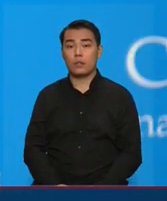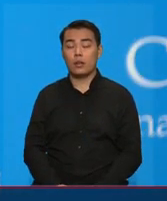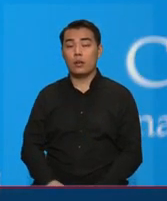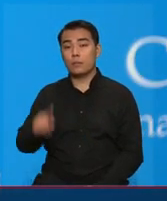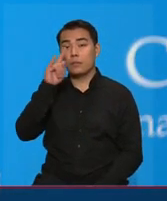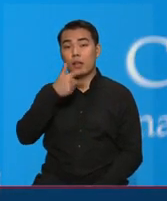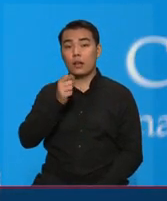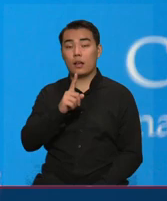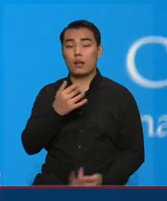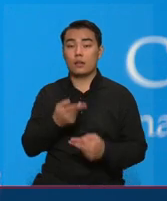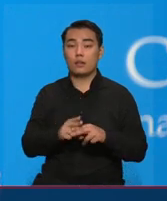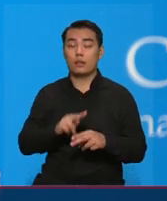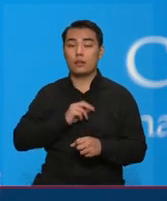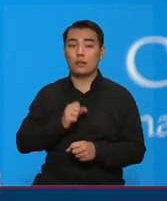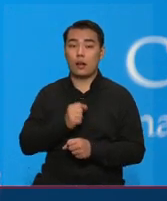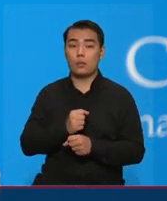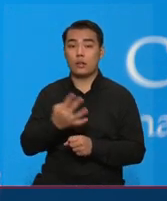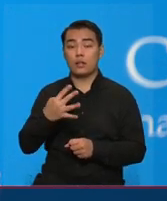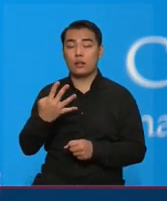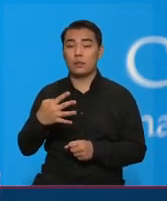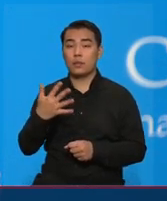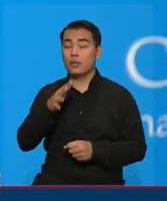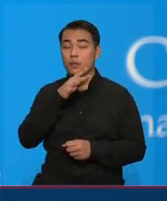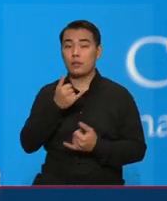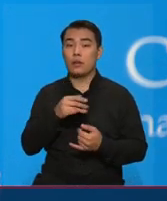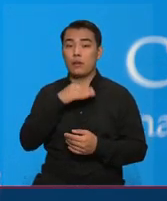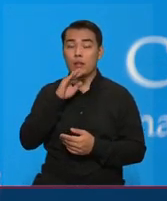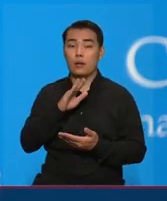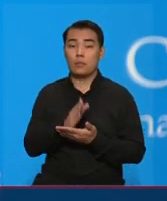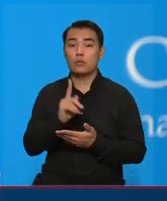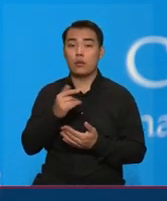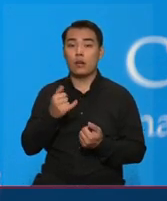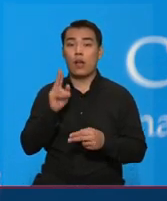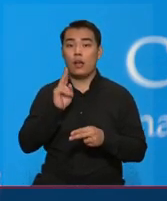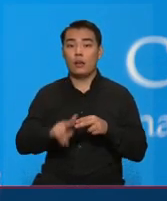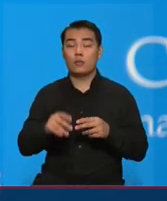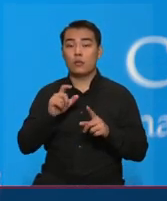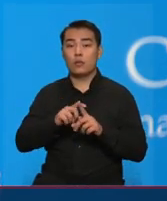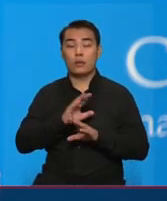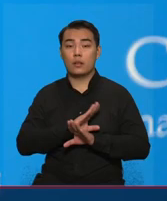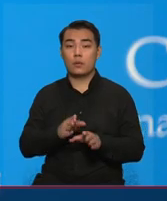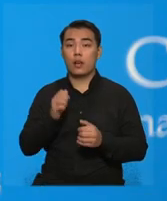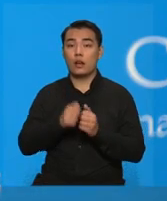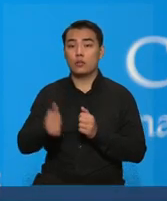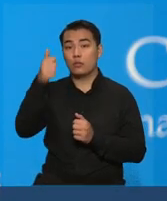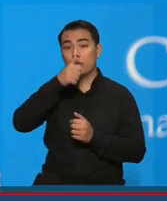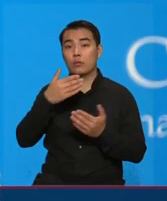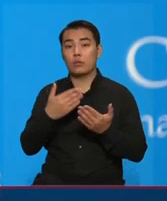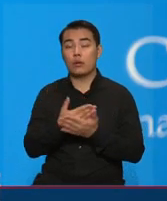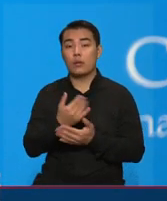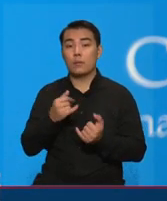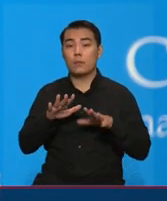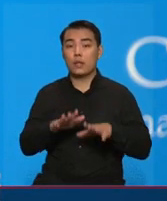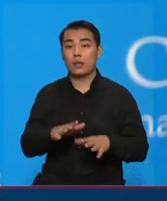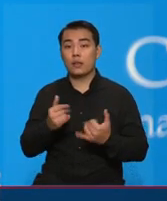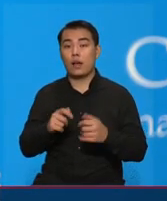Мұнай мен газ қоры алдағы 40-45 жылға жетеді, бірақ бұл содан кейін ол бітіп қалады деген сөз емес. Өйткені жыл сайын жаңа кен орындары ашылып